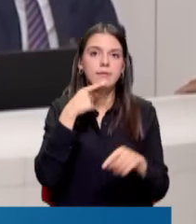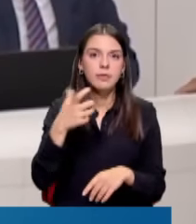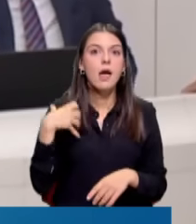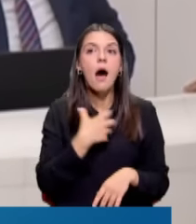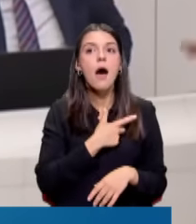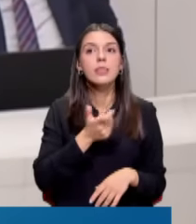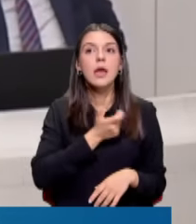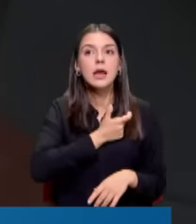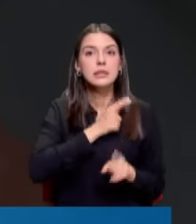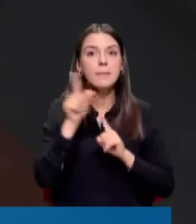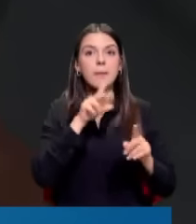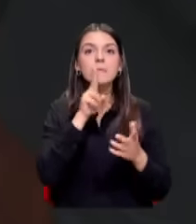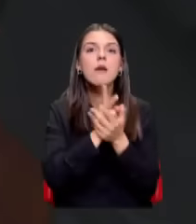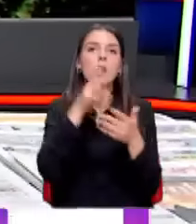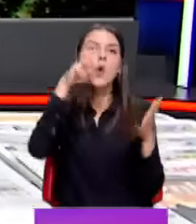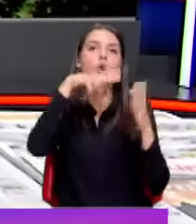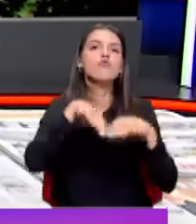kararı okutulmadı.